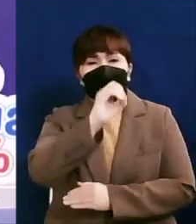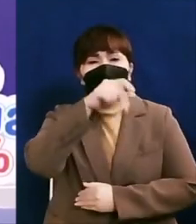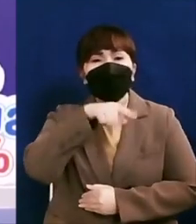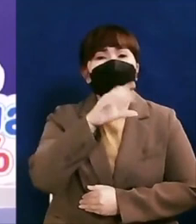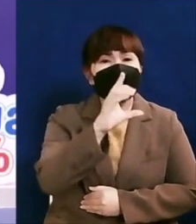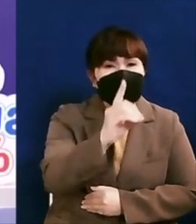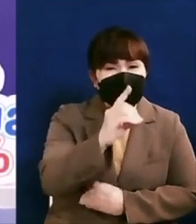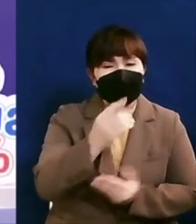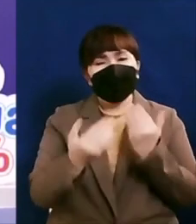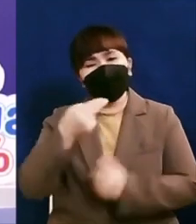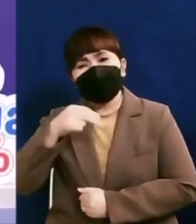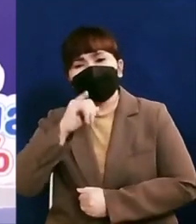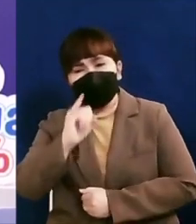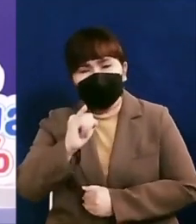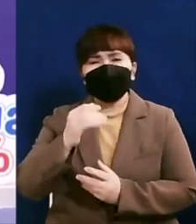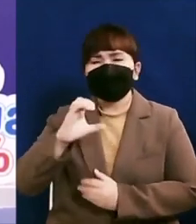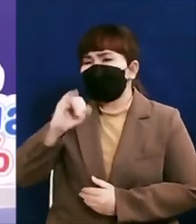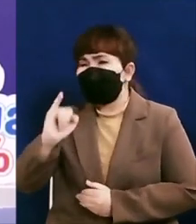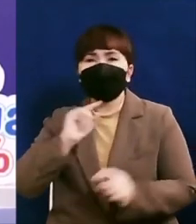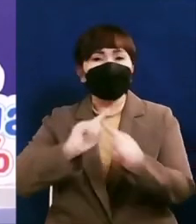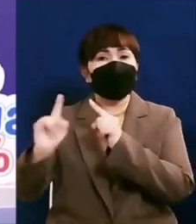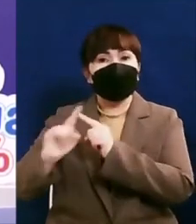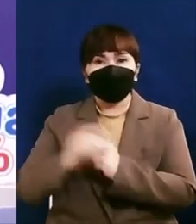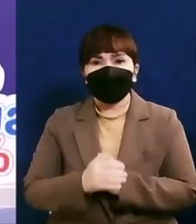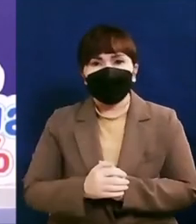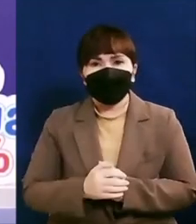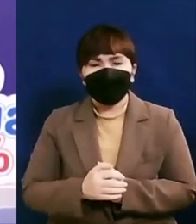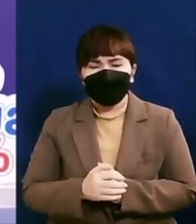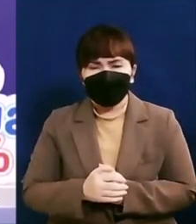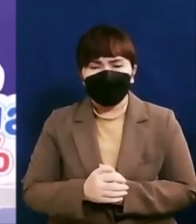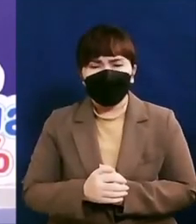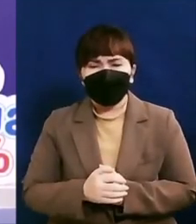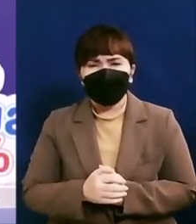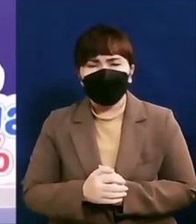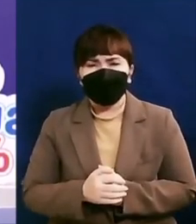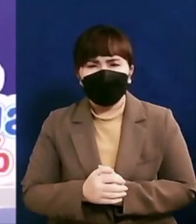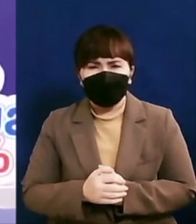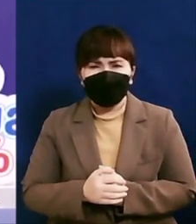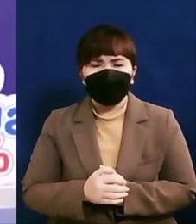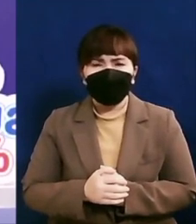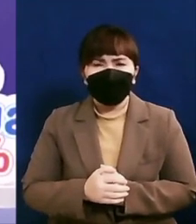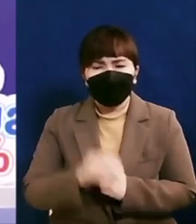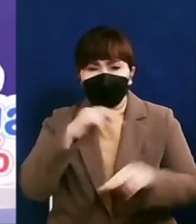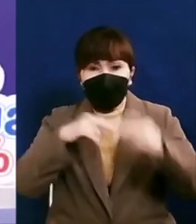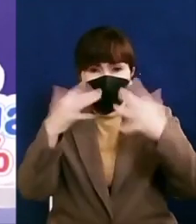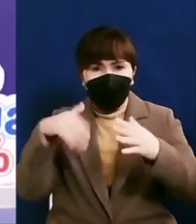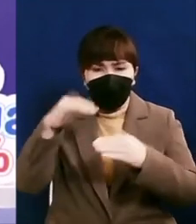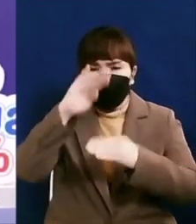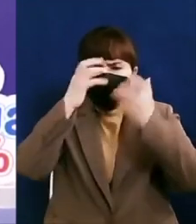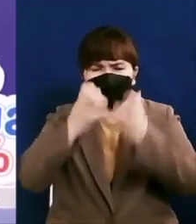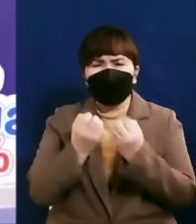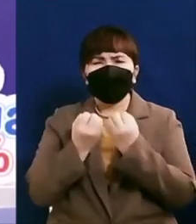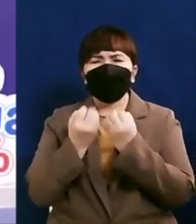หรือ Home Isolation นะครับแล้วก็ต้องมีอาการที่รุนแรงสูงขึ้นและต้องไปที่โรงพยาบา